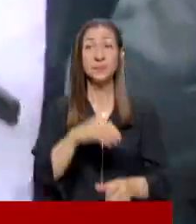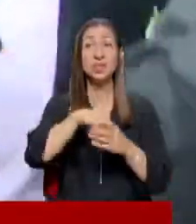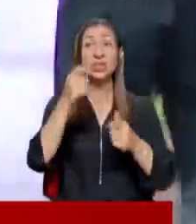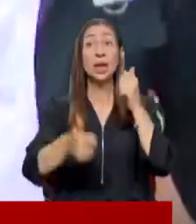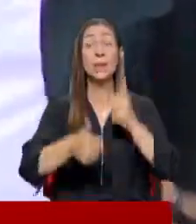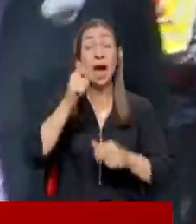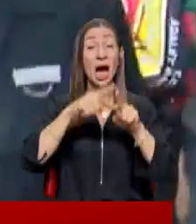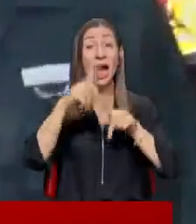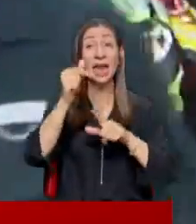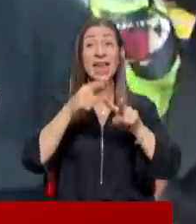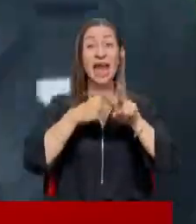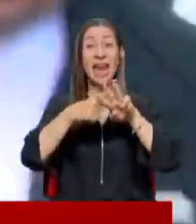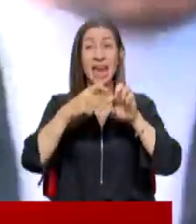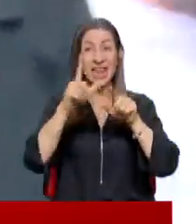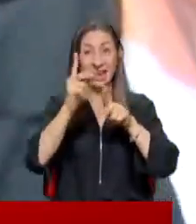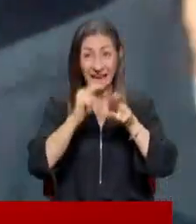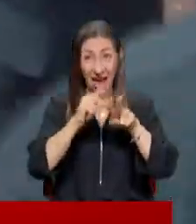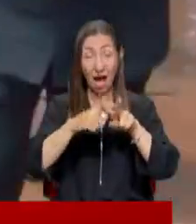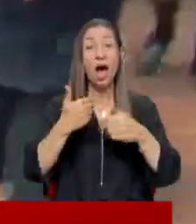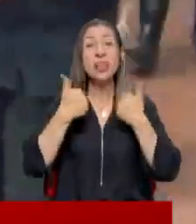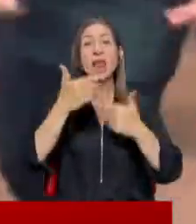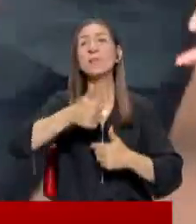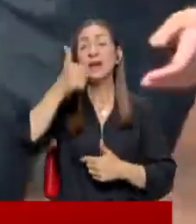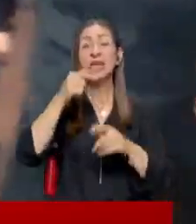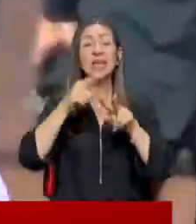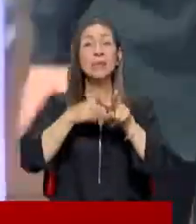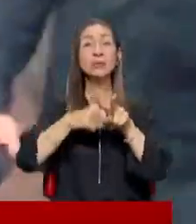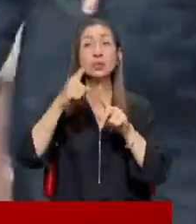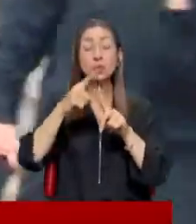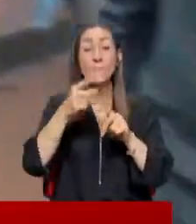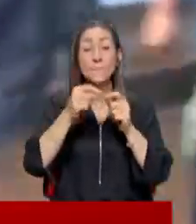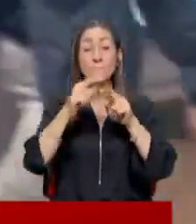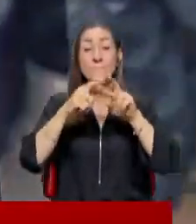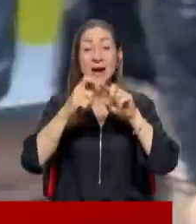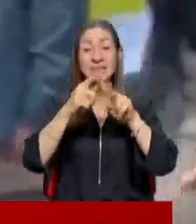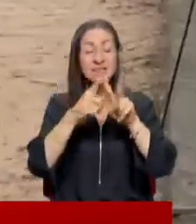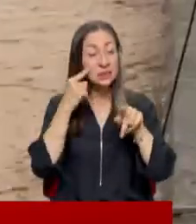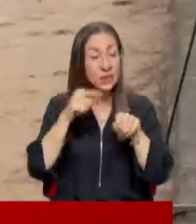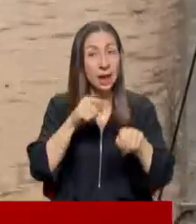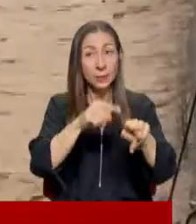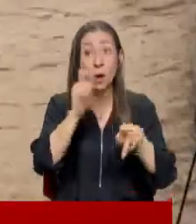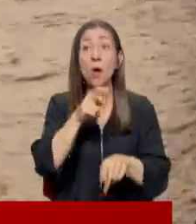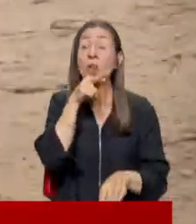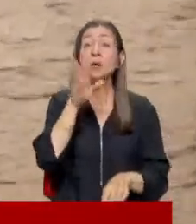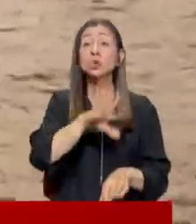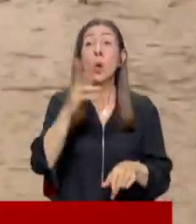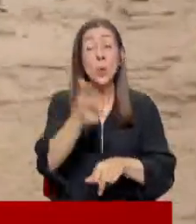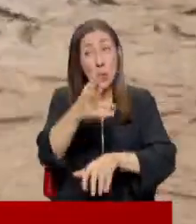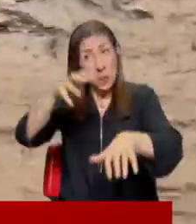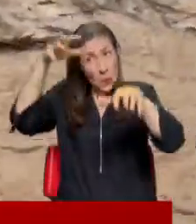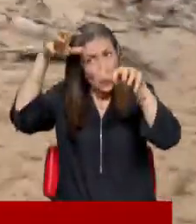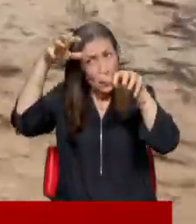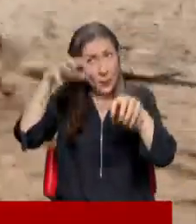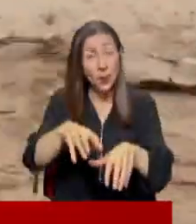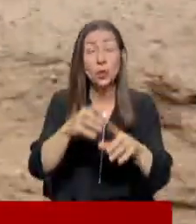İçişleri Bakanı Ali Yerlikaya ve Adalet Bakanı Yılmaz Tunç da Bartın'da takip etti sel felaketini. Öğleden sonra kuvvetli